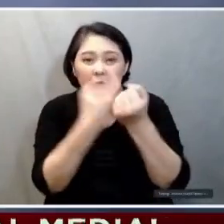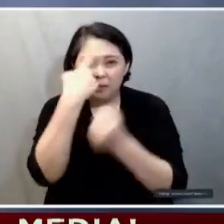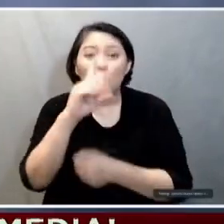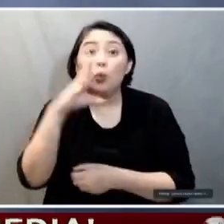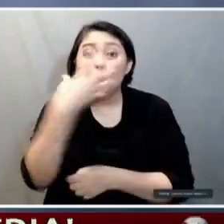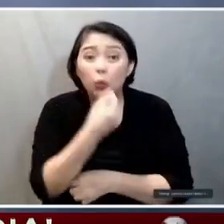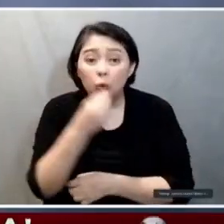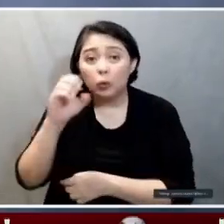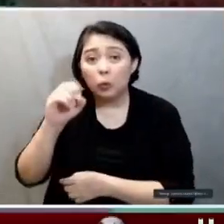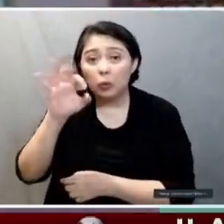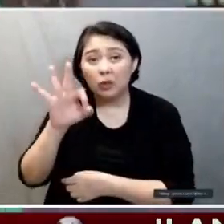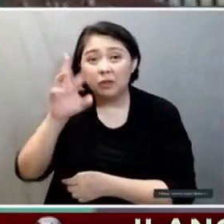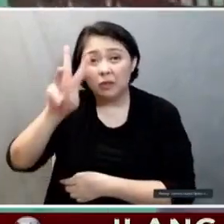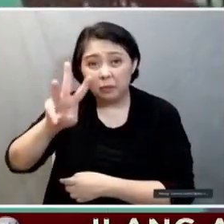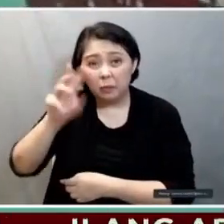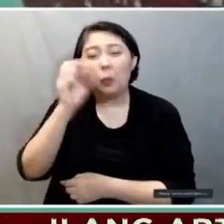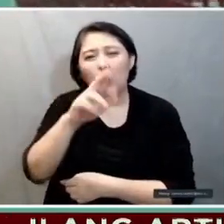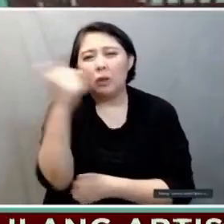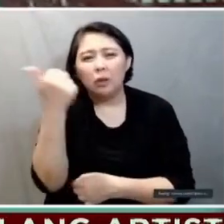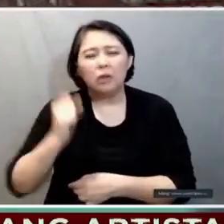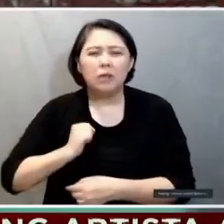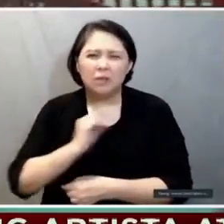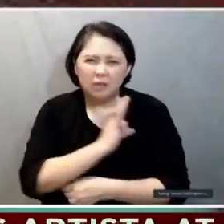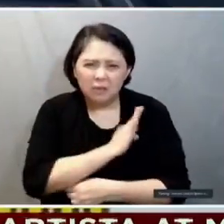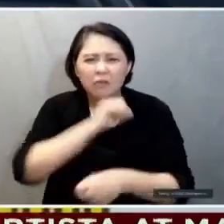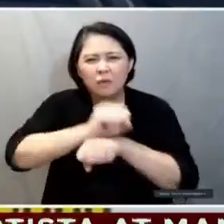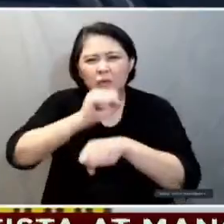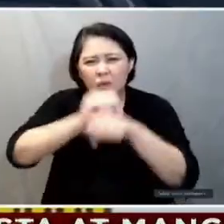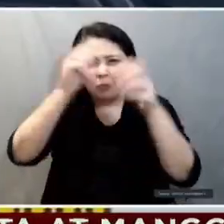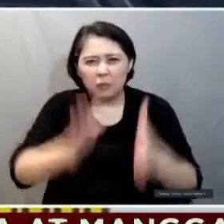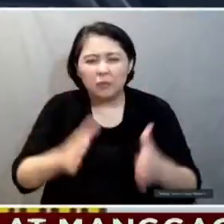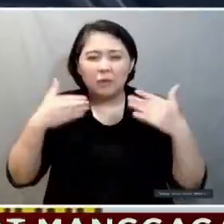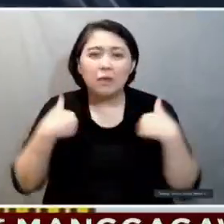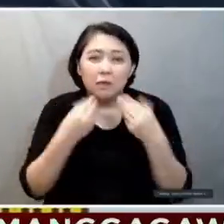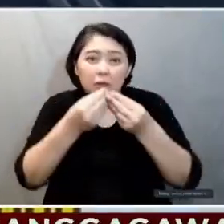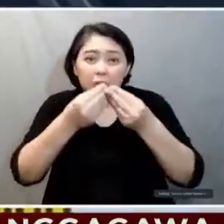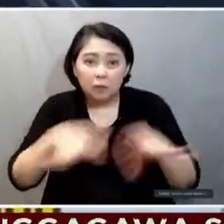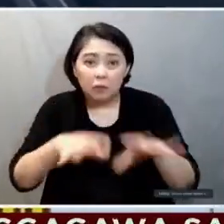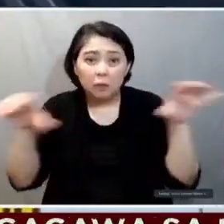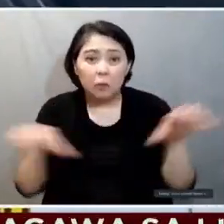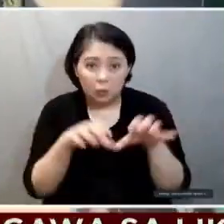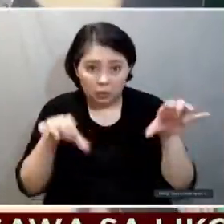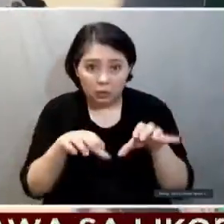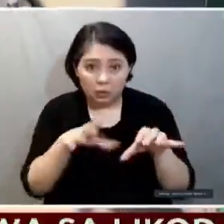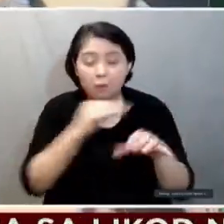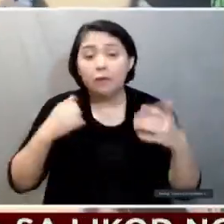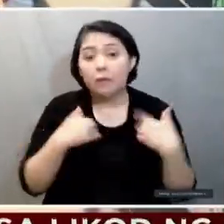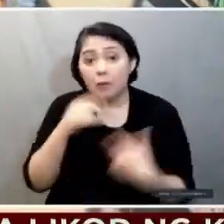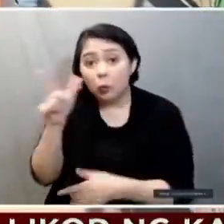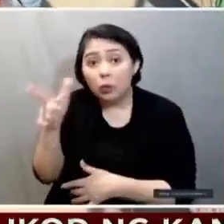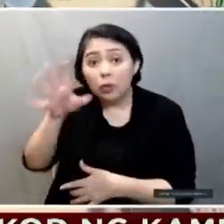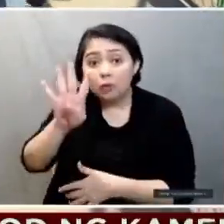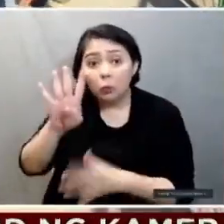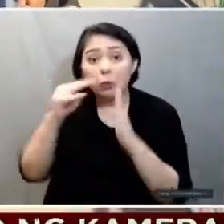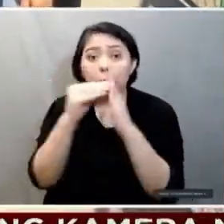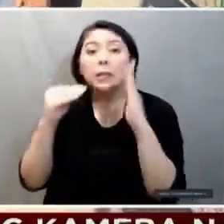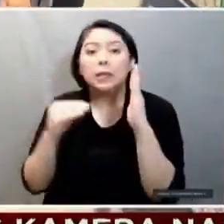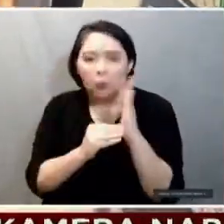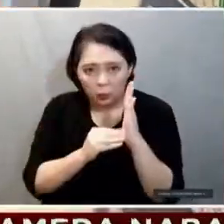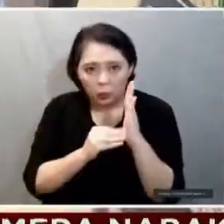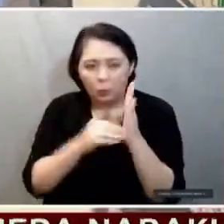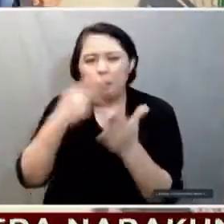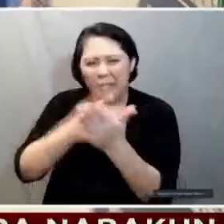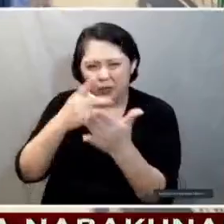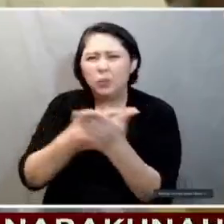emergency employment para sa informal sector. 24 billion pesos naman ang hinihingi para sa isang wage subsidy program kung